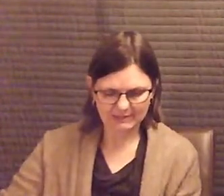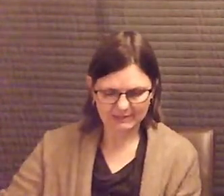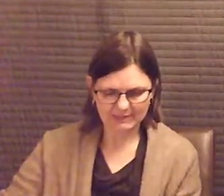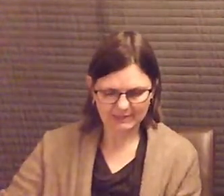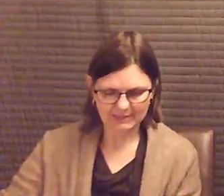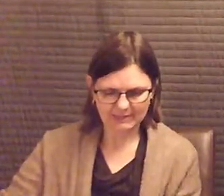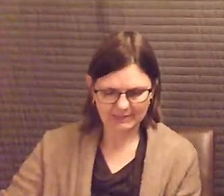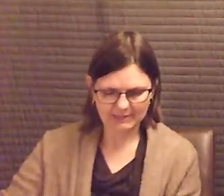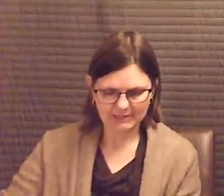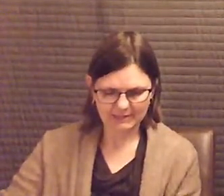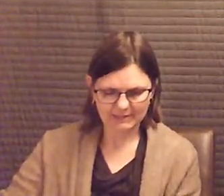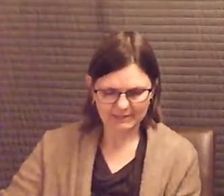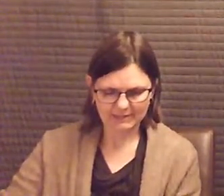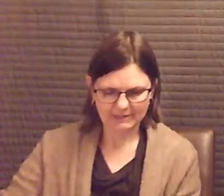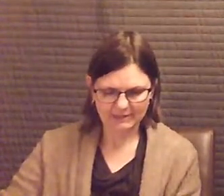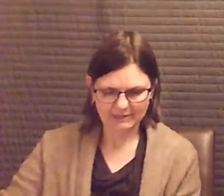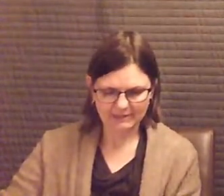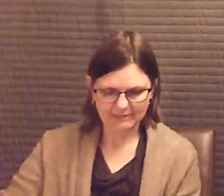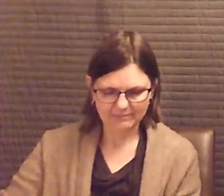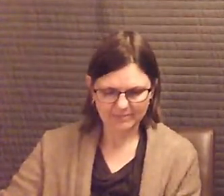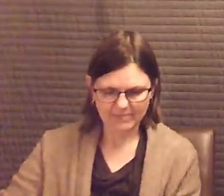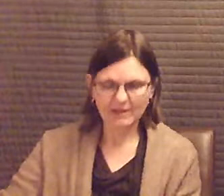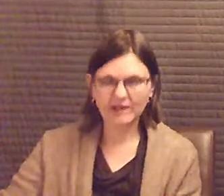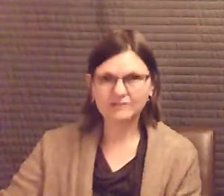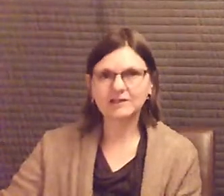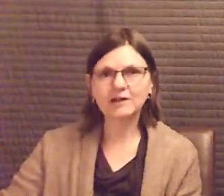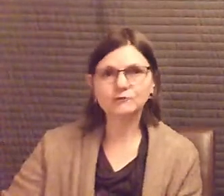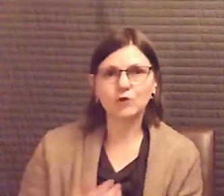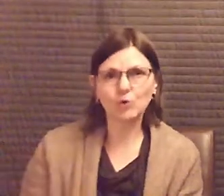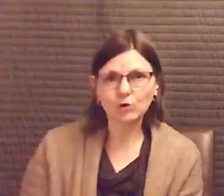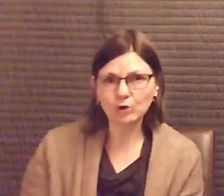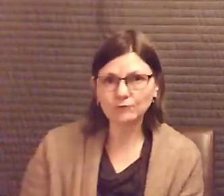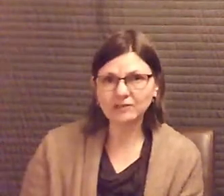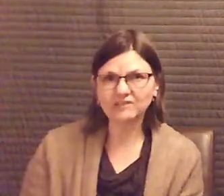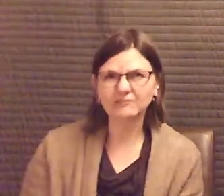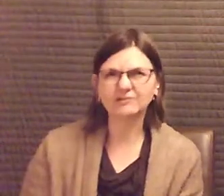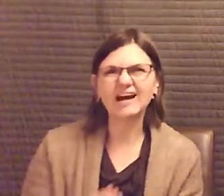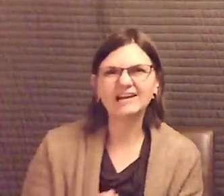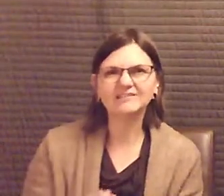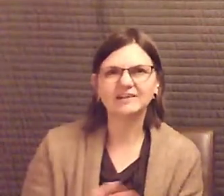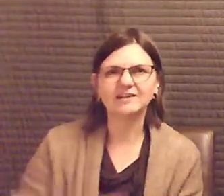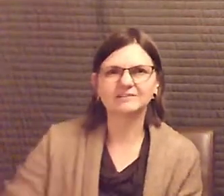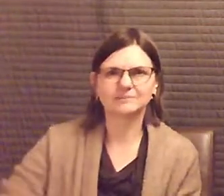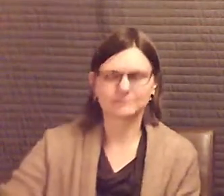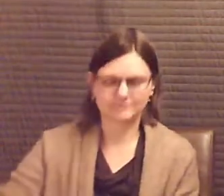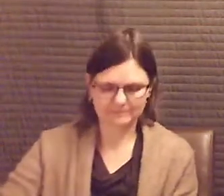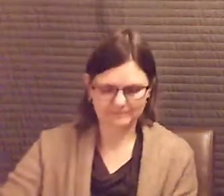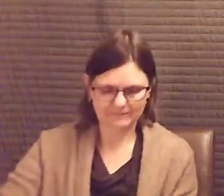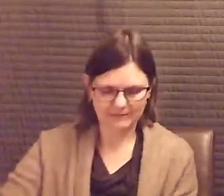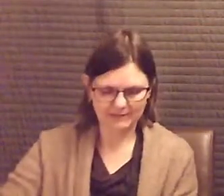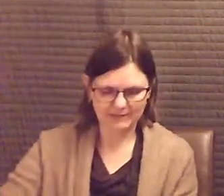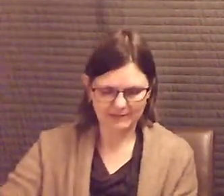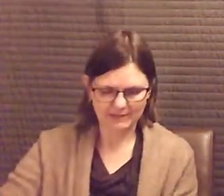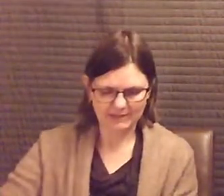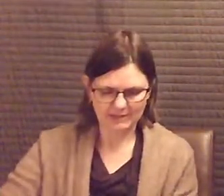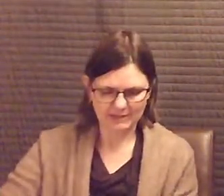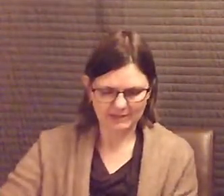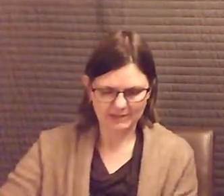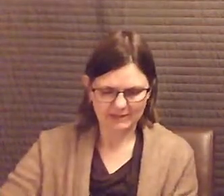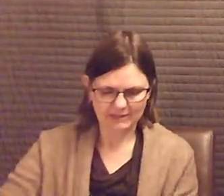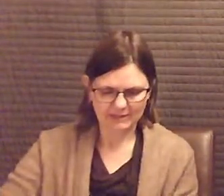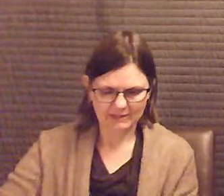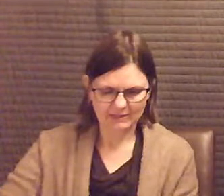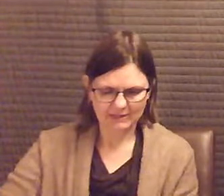hart is oom billy's gardens als de kaart van ongeloof is dan verhard hart en kansen gents oude